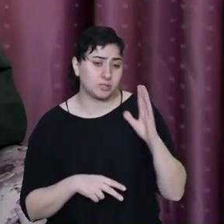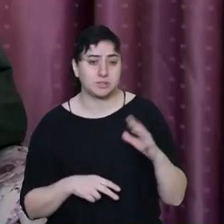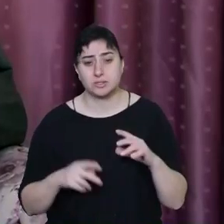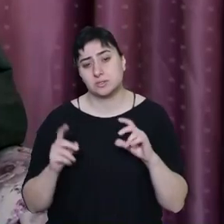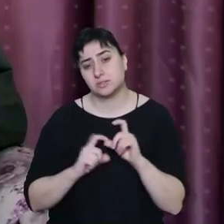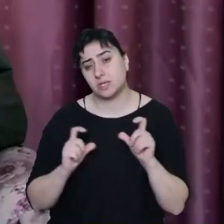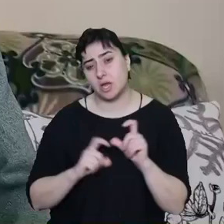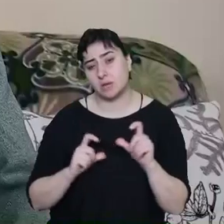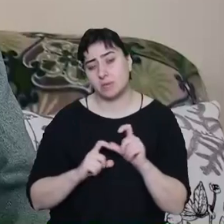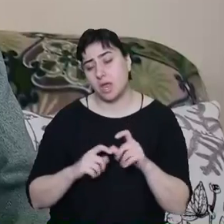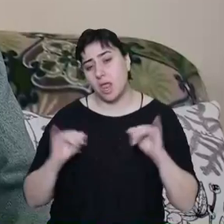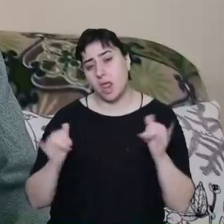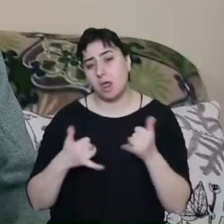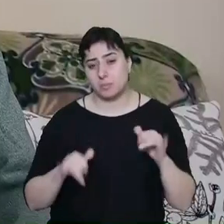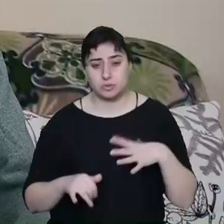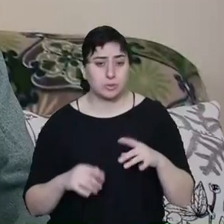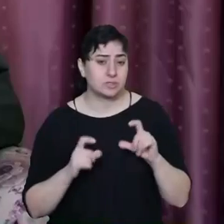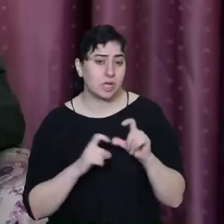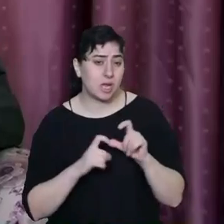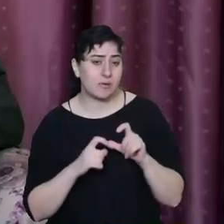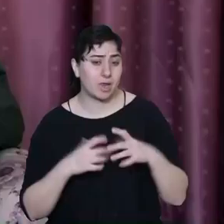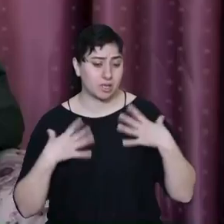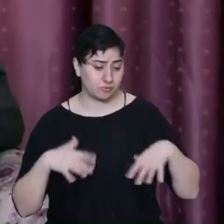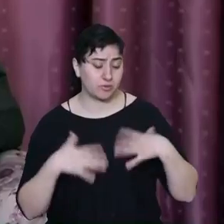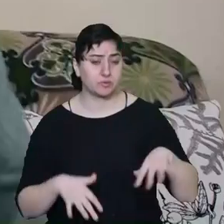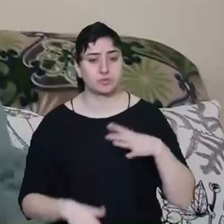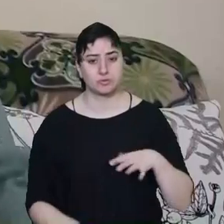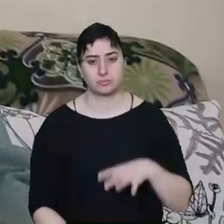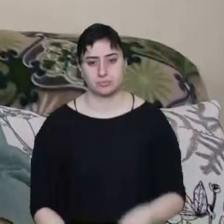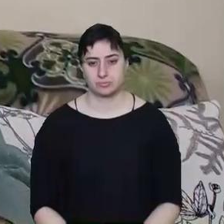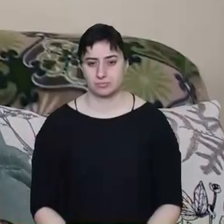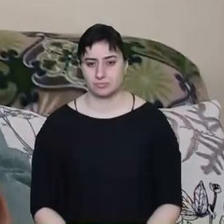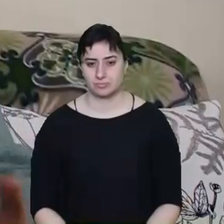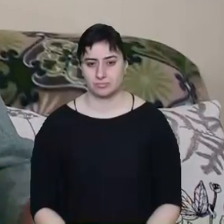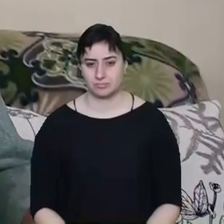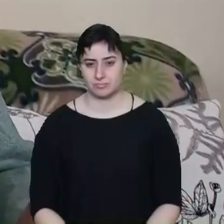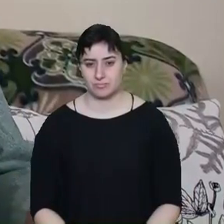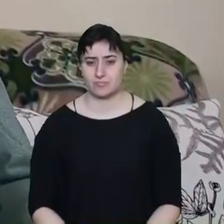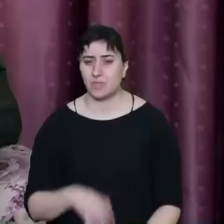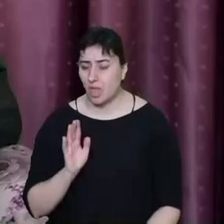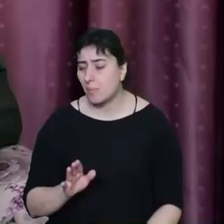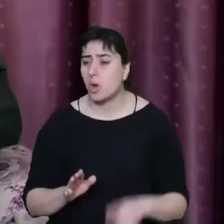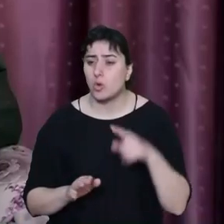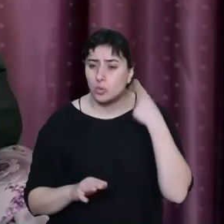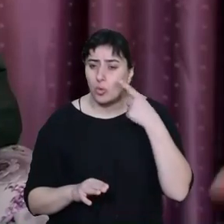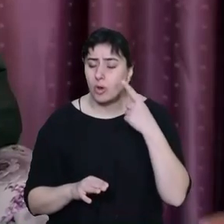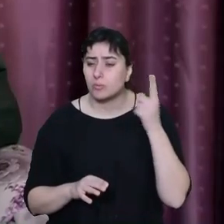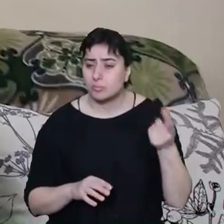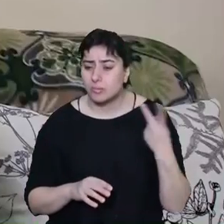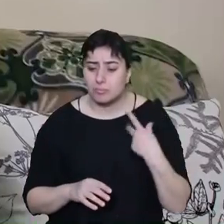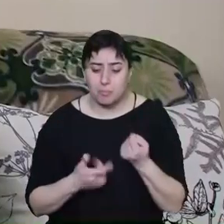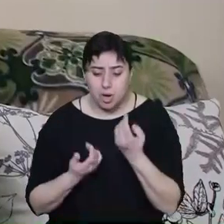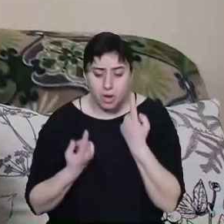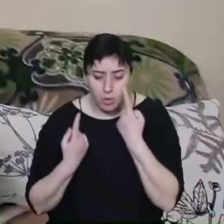istiyorum. Sarpişko! Eğlenmek istiyorum. Sarpişko! Kıyafet istiyorum. Ama Rüyam... Bizim maddi